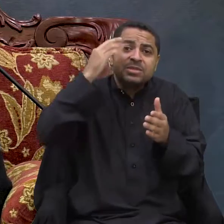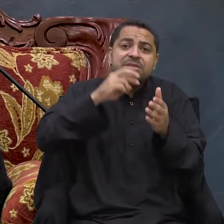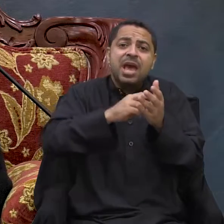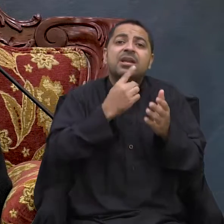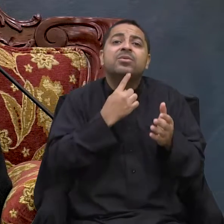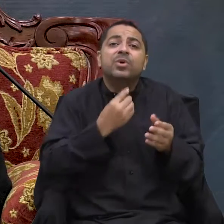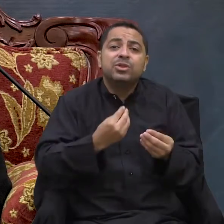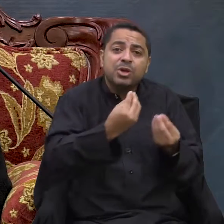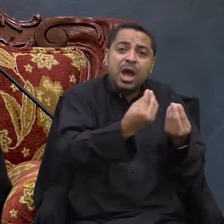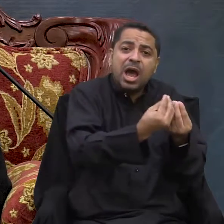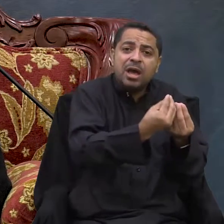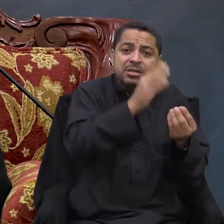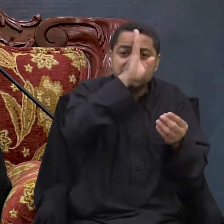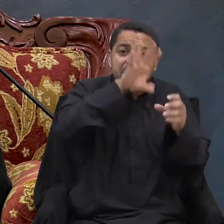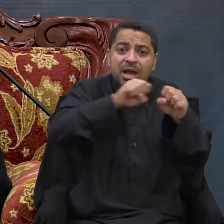للموت، باع